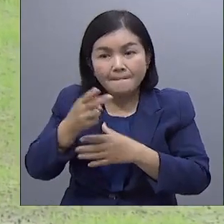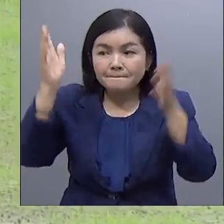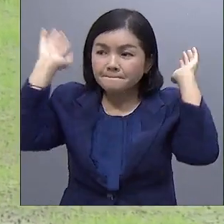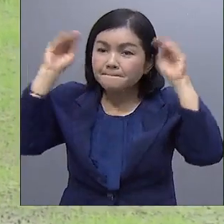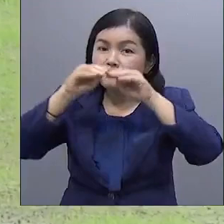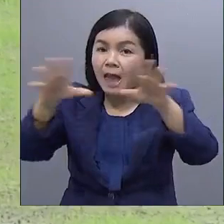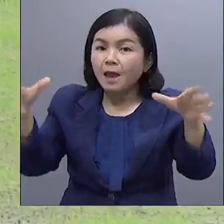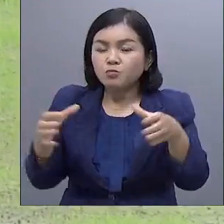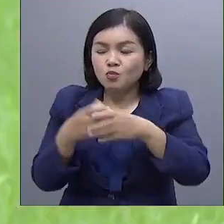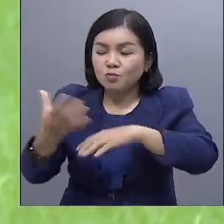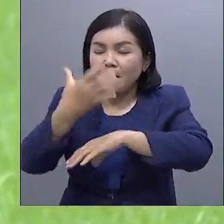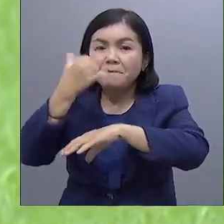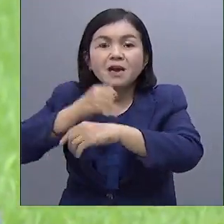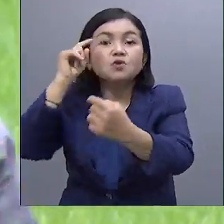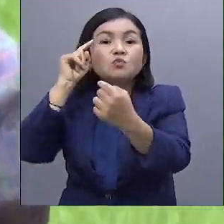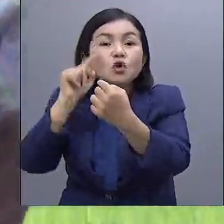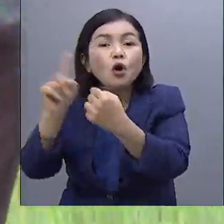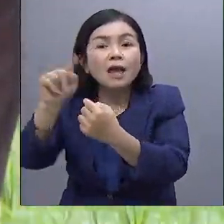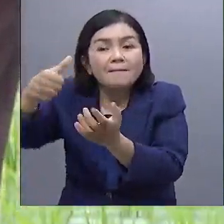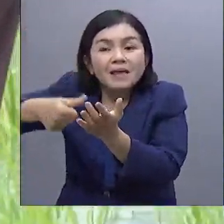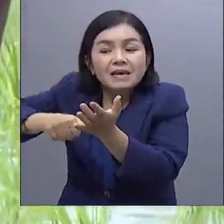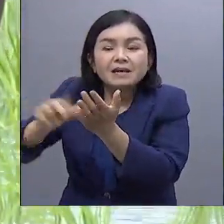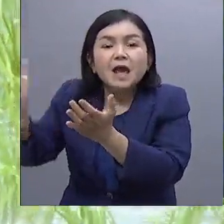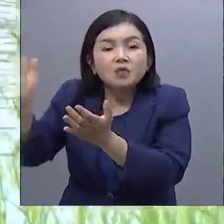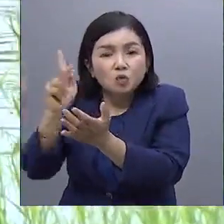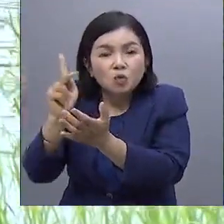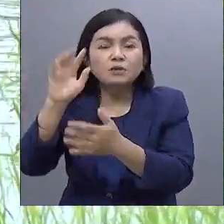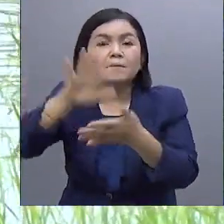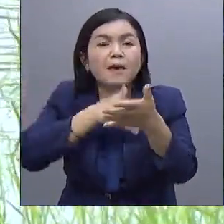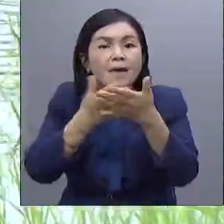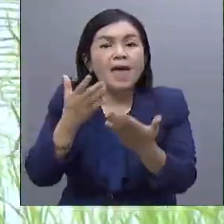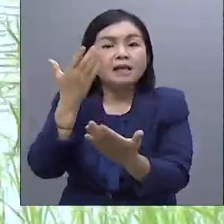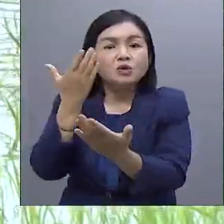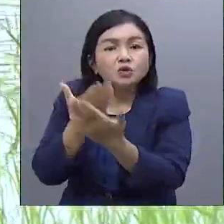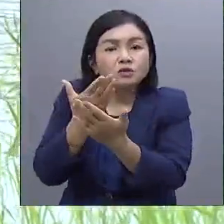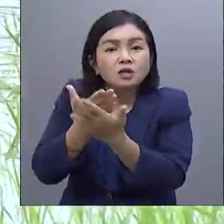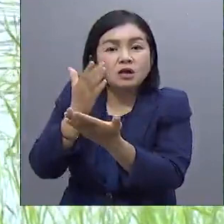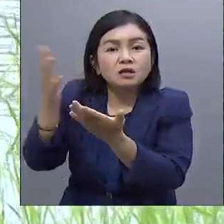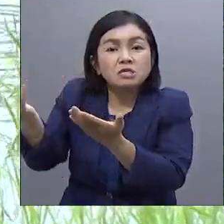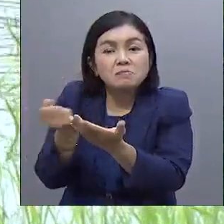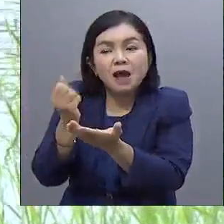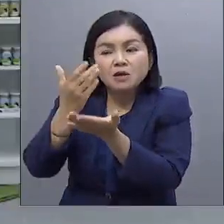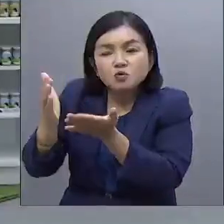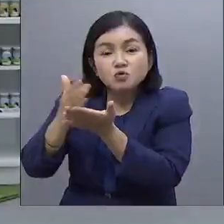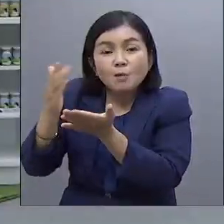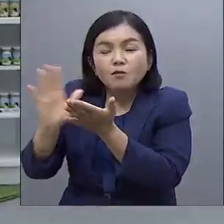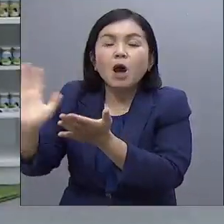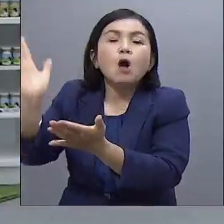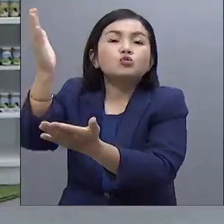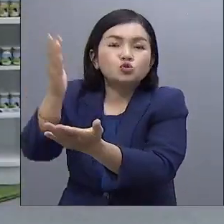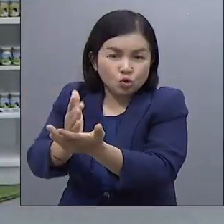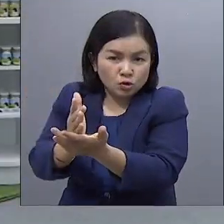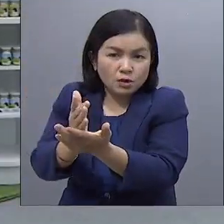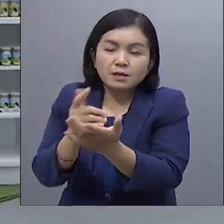การเมืองต่างๆเน้นการแก้ปัญหาหนี้ไม่ว่าจะเป็นนโยบายพรรคหนี้ทั้งระบบพรรคหนี้เกษตรกรพรรคหนี้